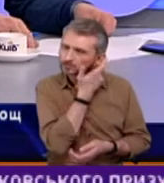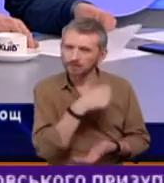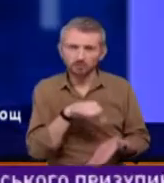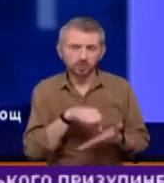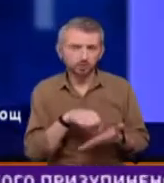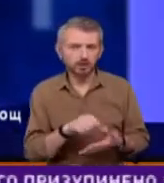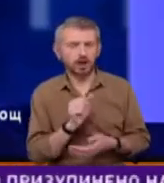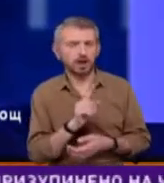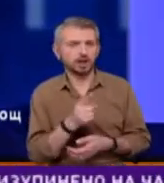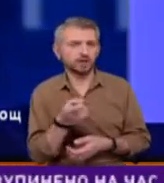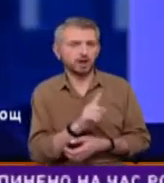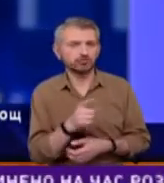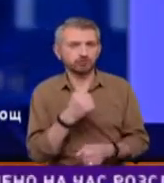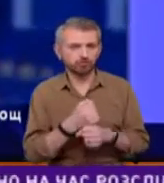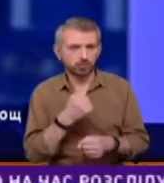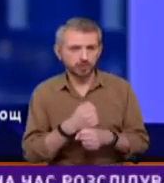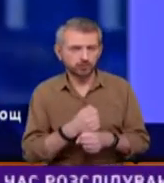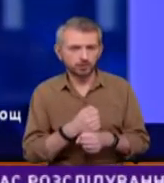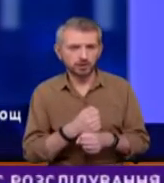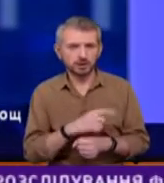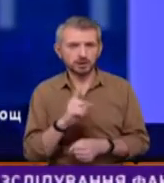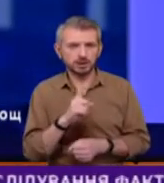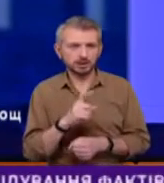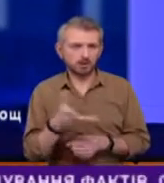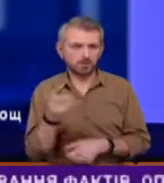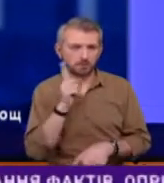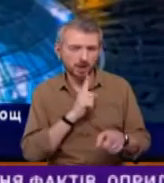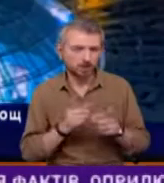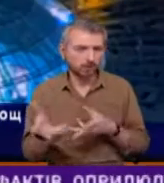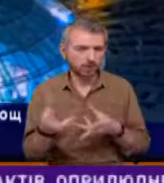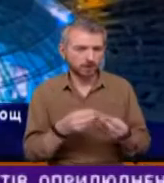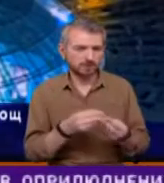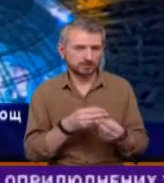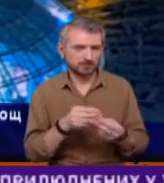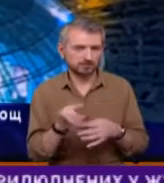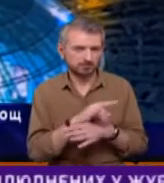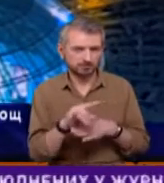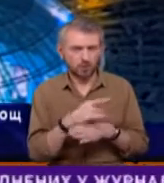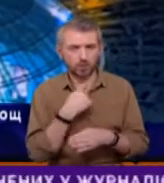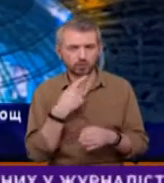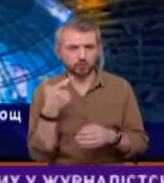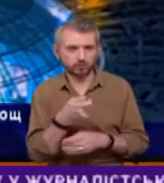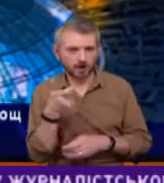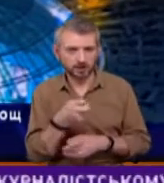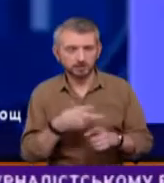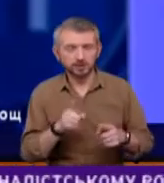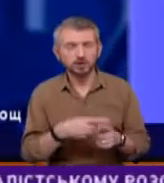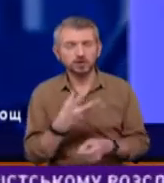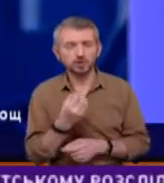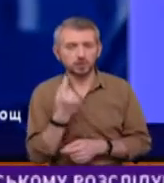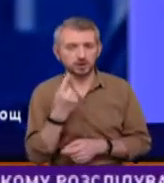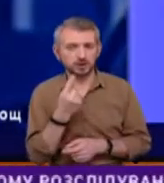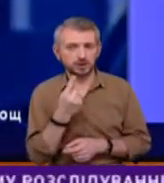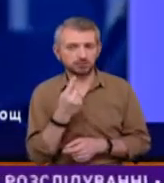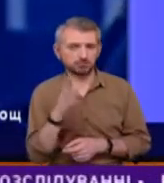присутня. Але те, що зроблено з маніпуляції з голосуванням, вони, це ще один